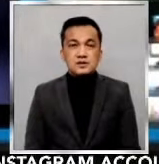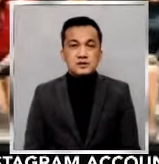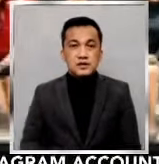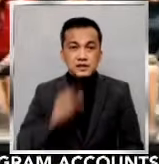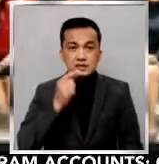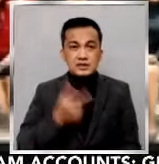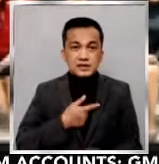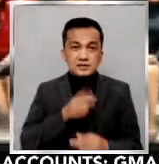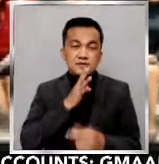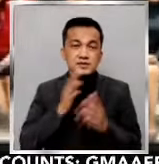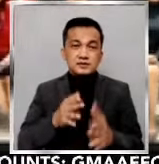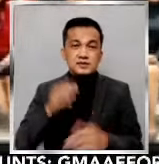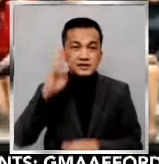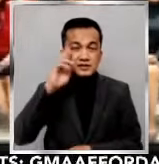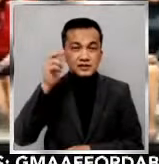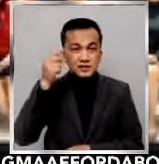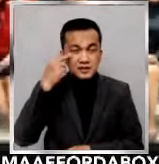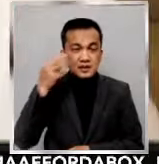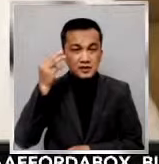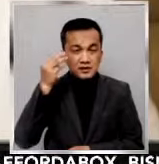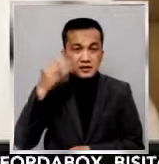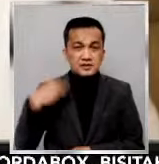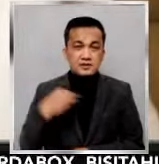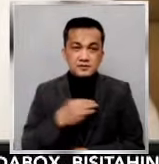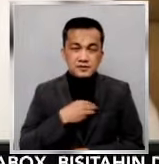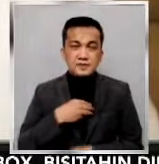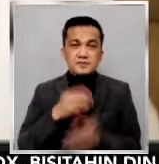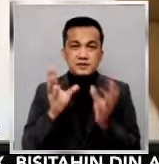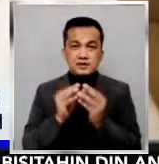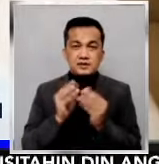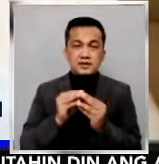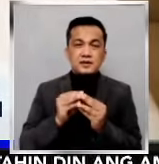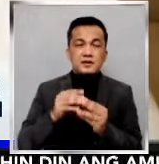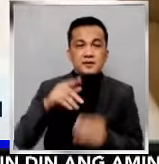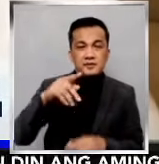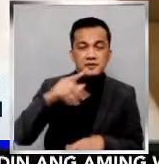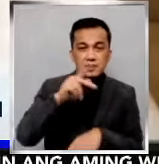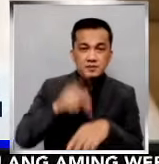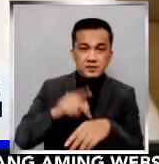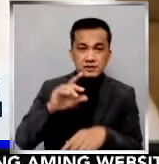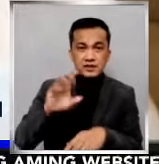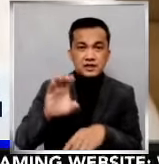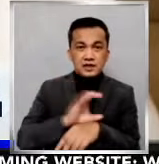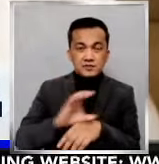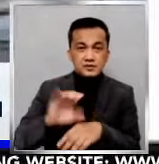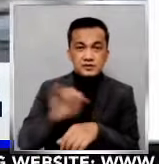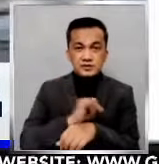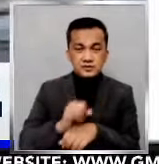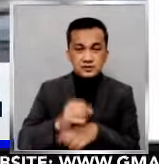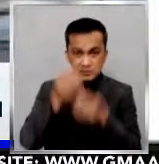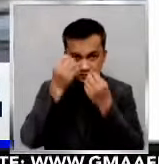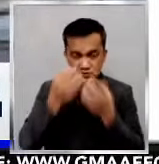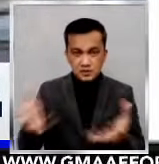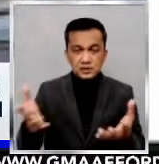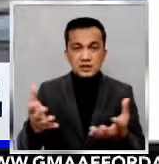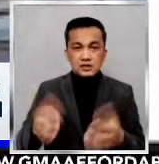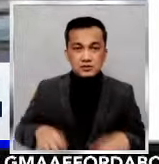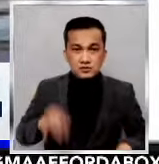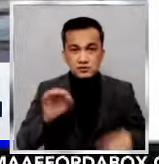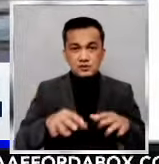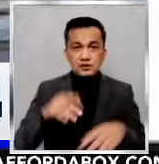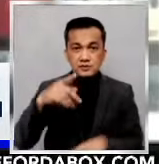membership meeting ng Philippine Chamber of Commerce and Industry. Dito niya nilatag ang naging kontribusyon ng Philippine Red Cross sa pagharap sa